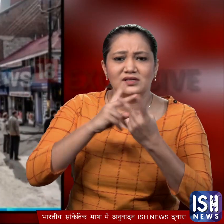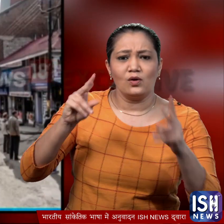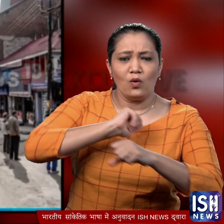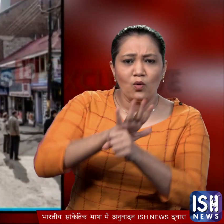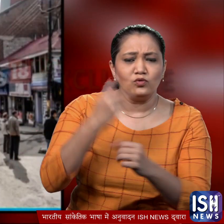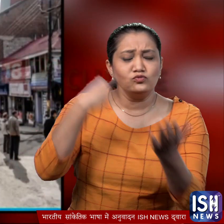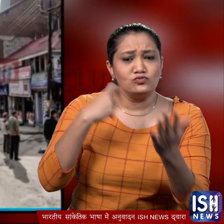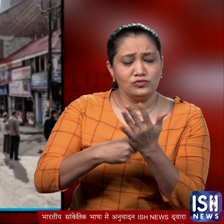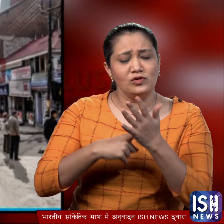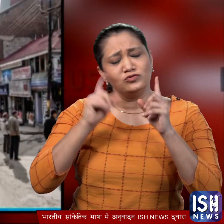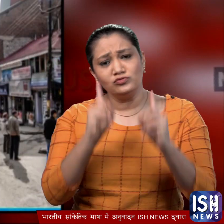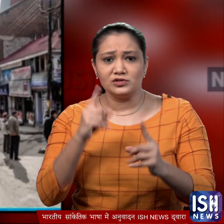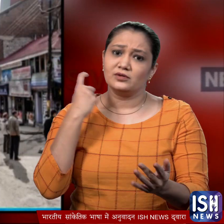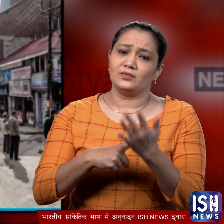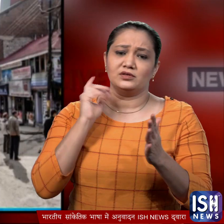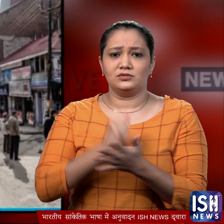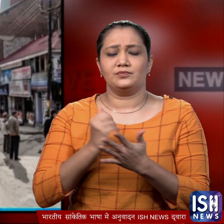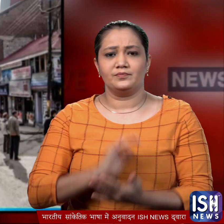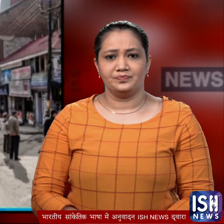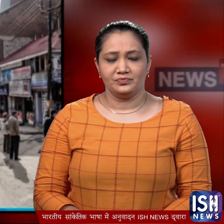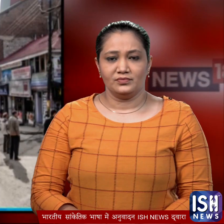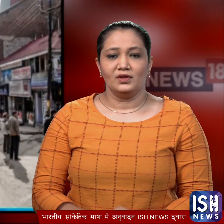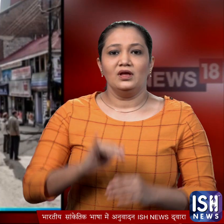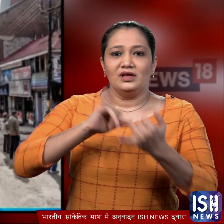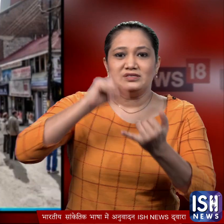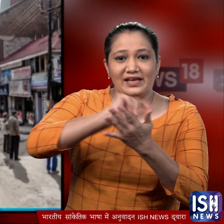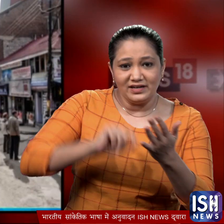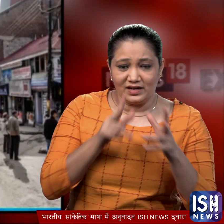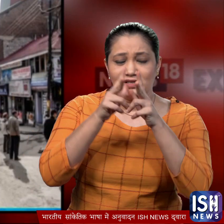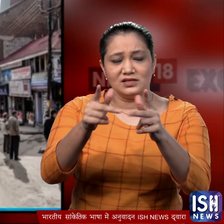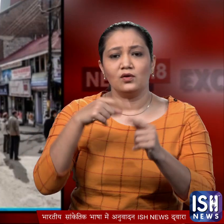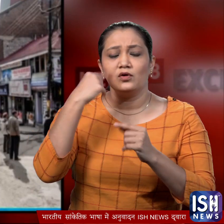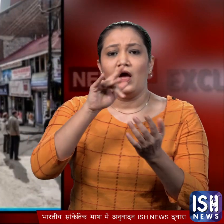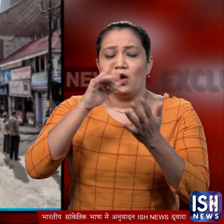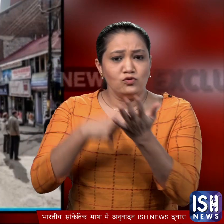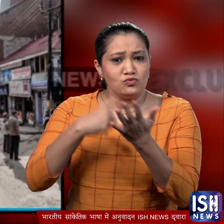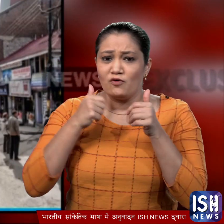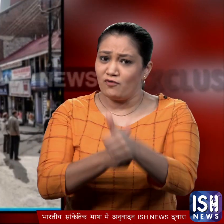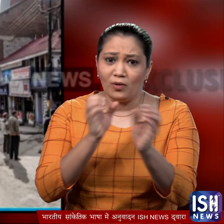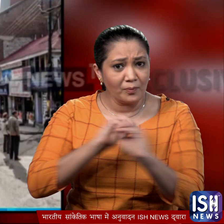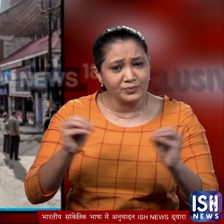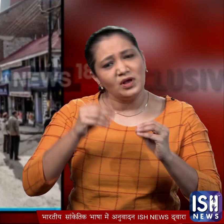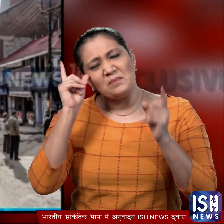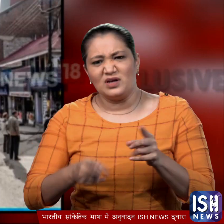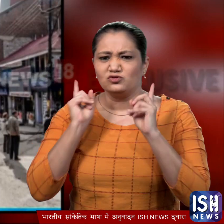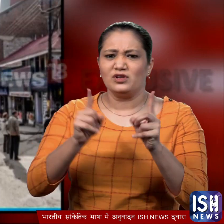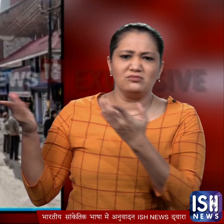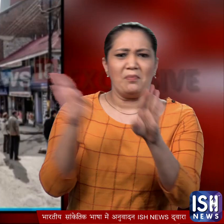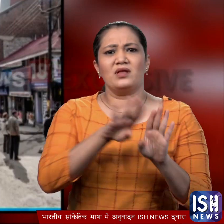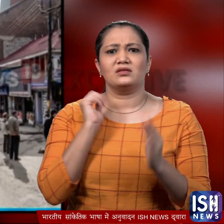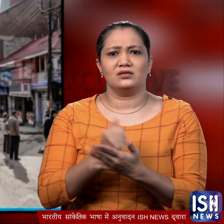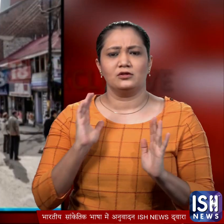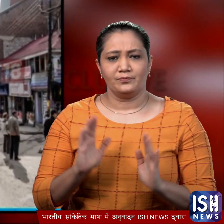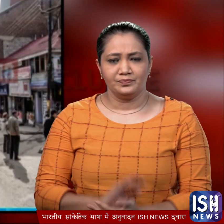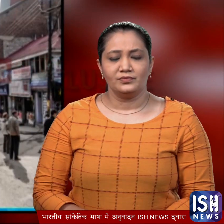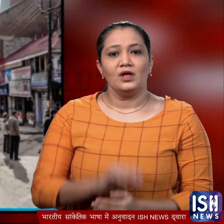कोरोना प्रोटोकॉल का सख्ती से पालन हो। गृह सचिव ने राज्यों को निर्देश दिया जिस जगह नियमों का पालन न हो वहां पाबंदी लगाई जाए। इस